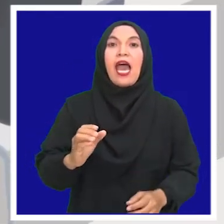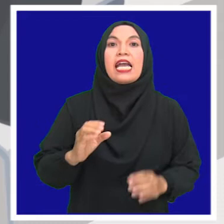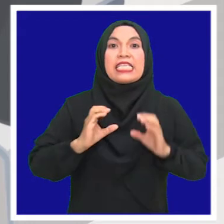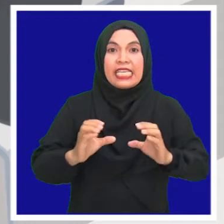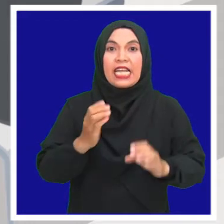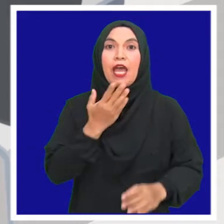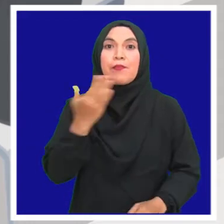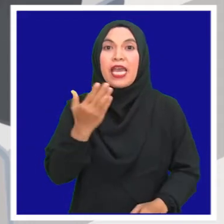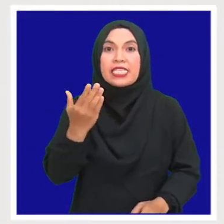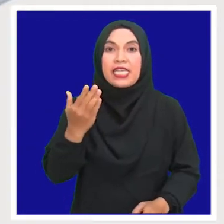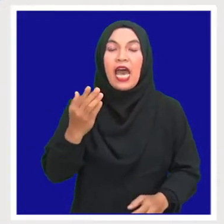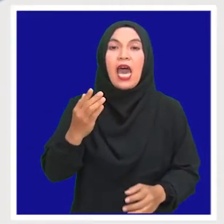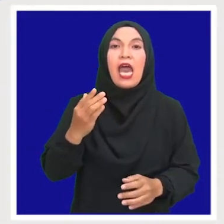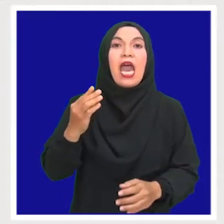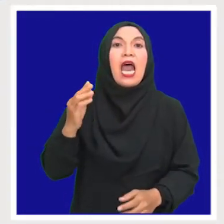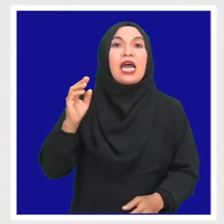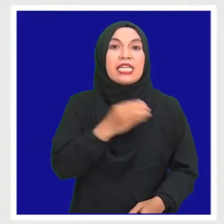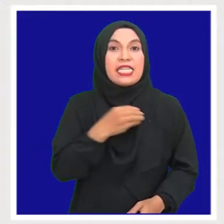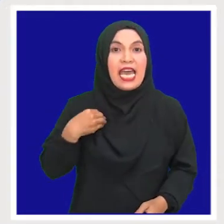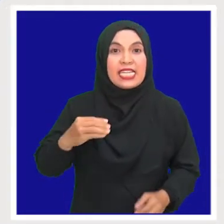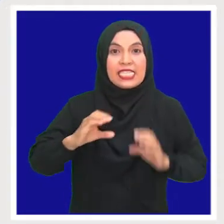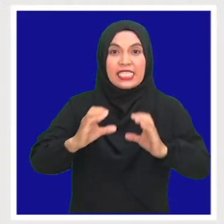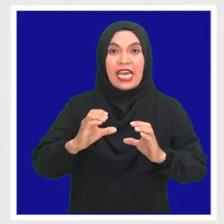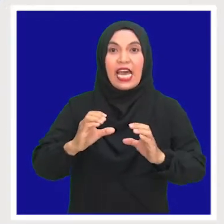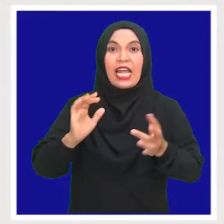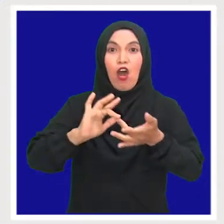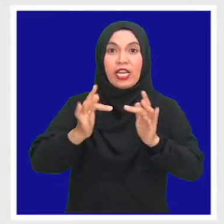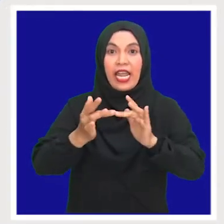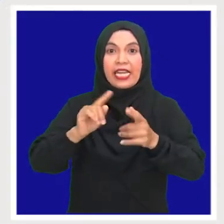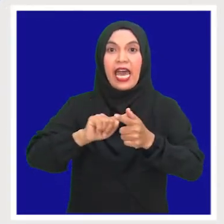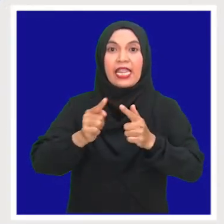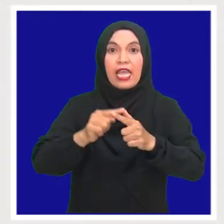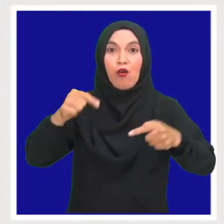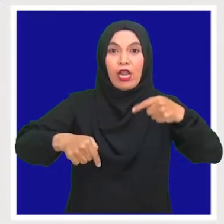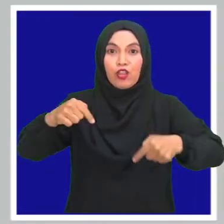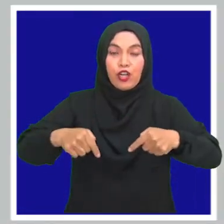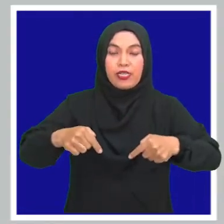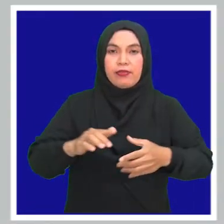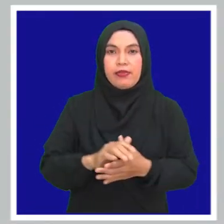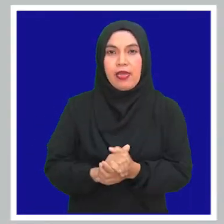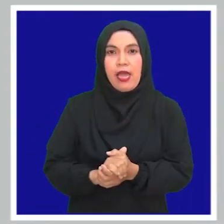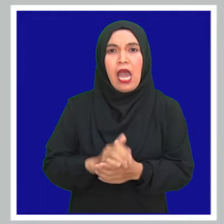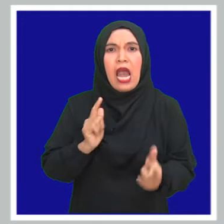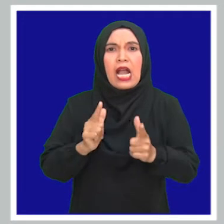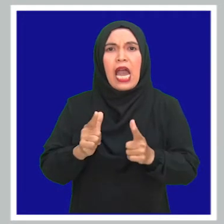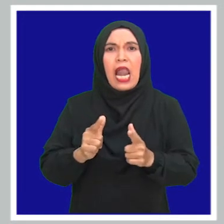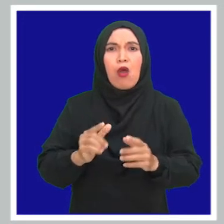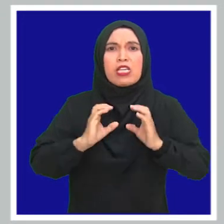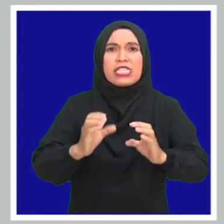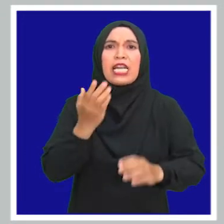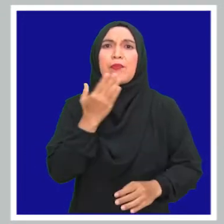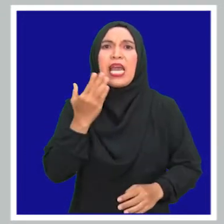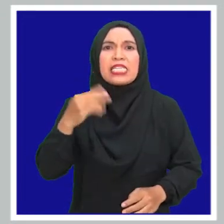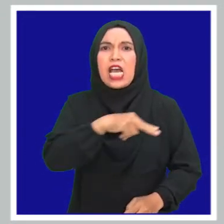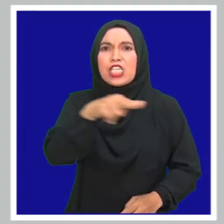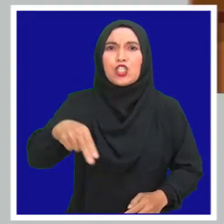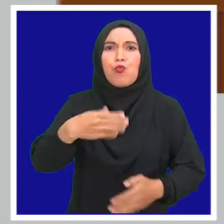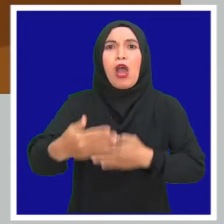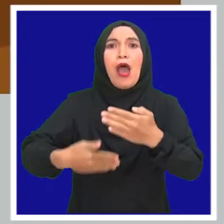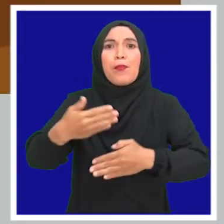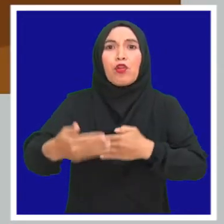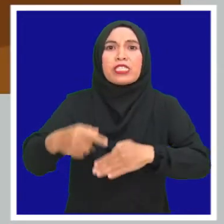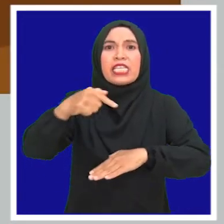online atau elektronik. Jika Anda berperkara secara biasa, seluruh proses beracara dilaksanakan di kantor